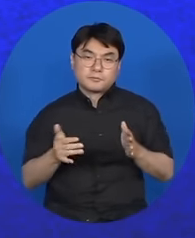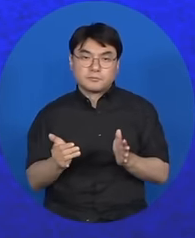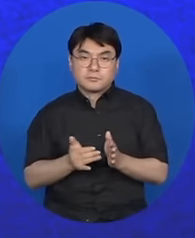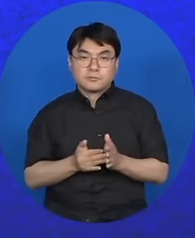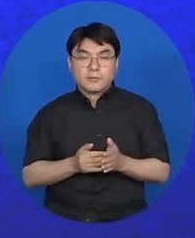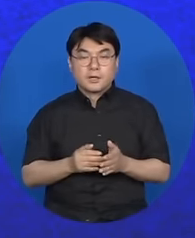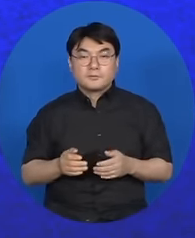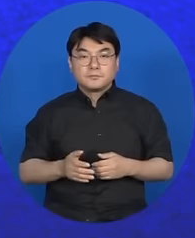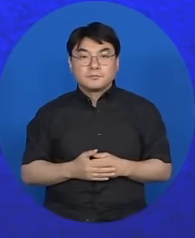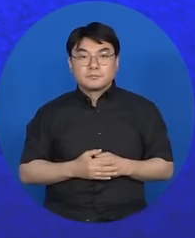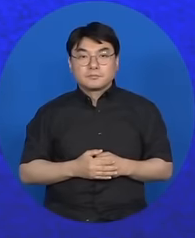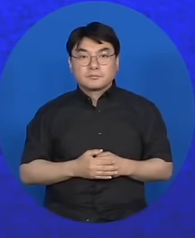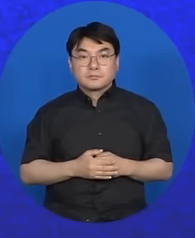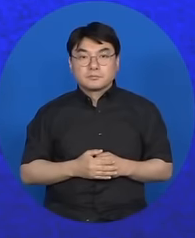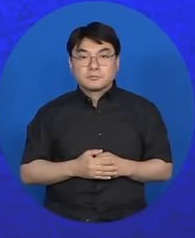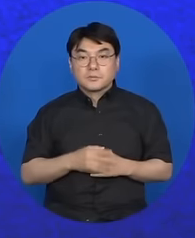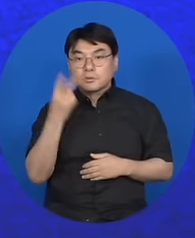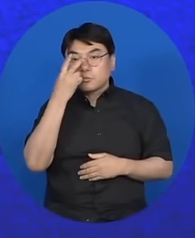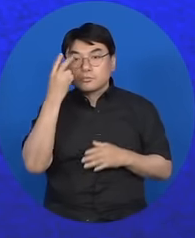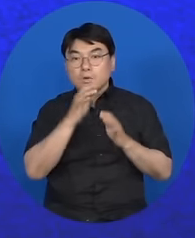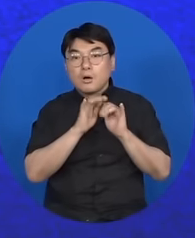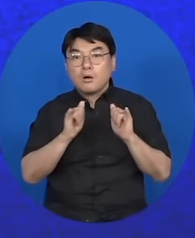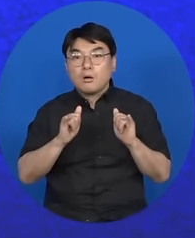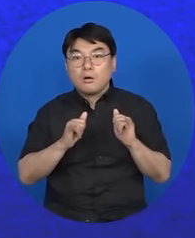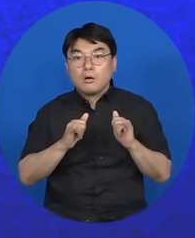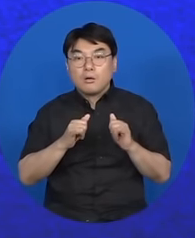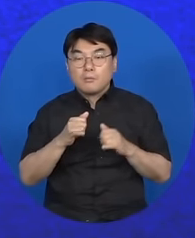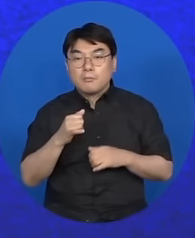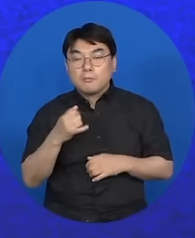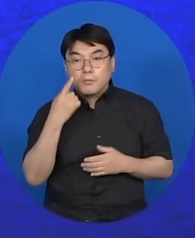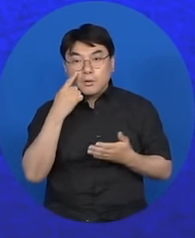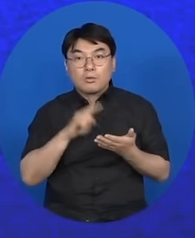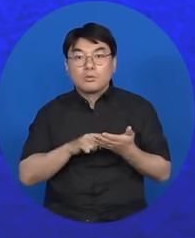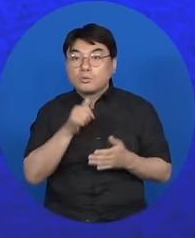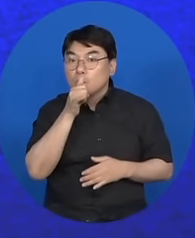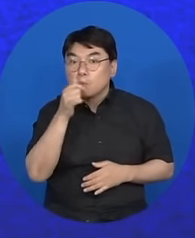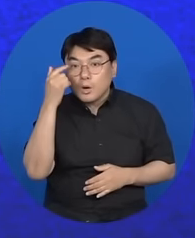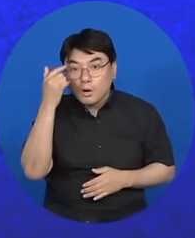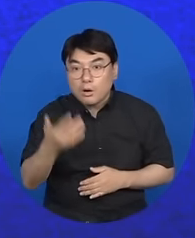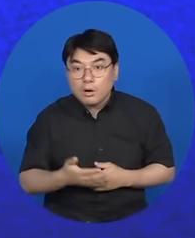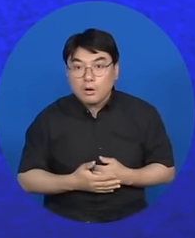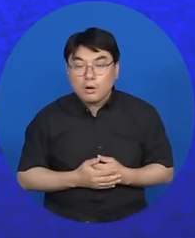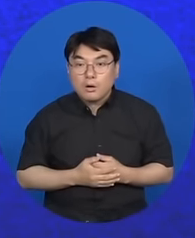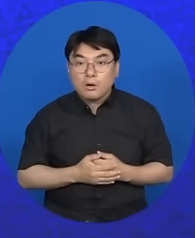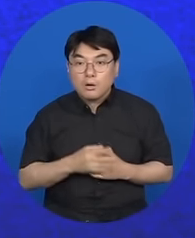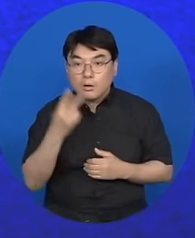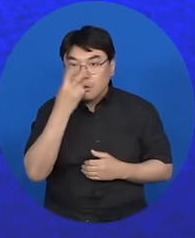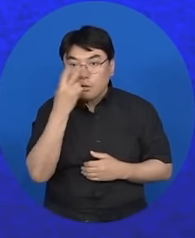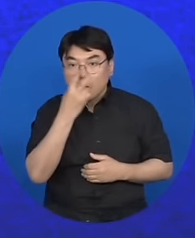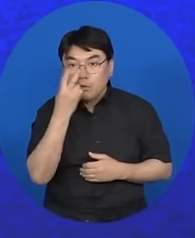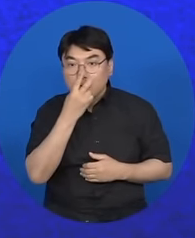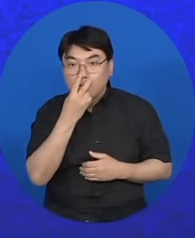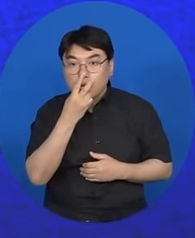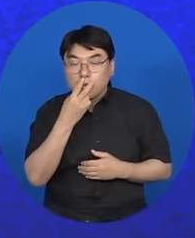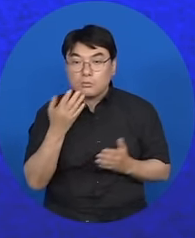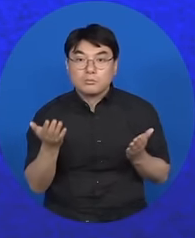가만히 보세요. 정탐꾼들이 알아낸 게 뭐가 있어요? 뭐 있어요? 알아보려고 하다 걸린 거 아니에요? 알아낸 게